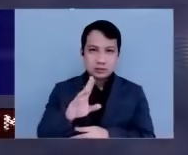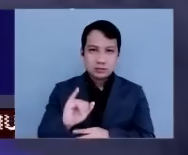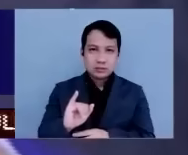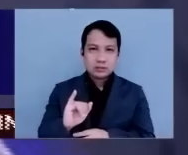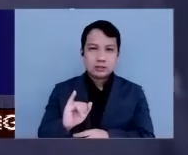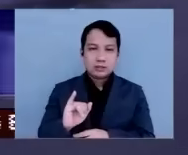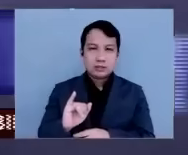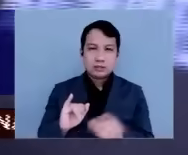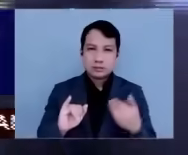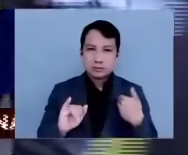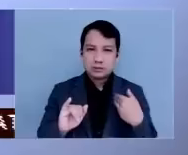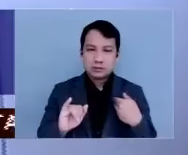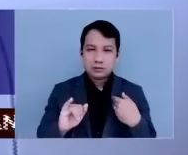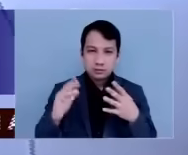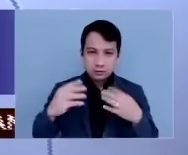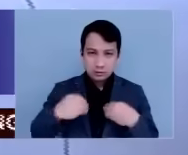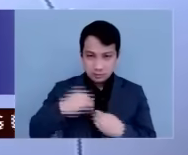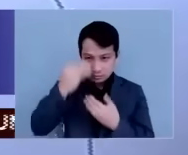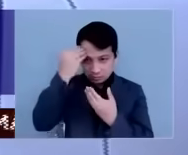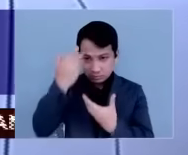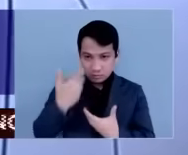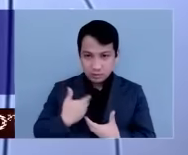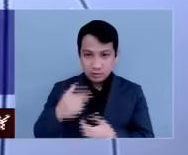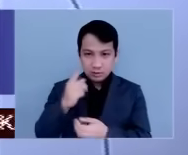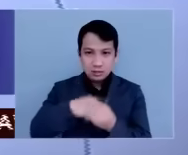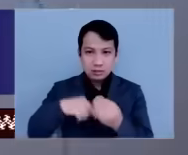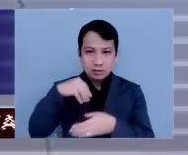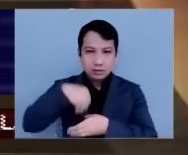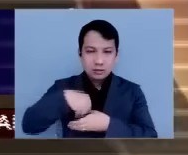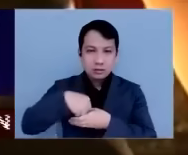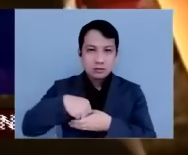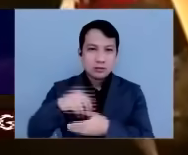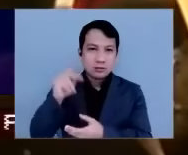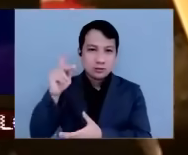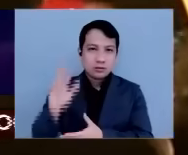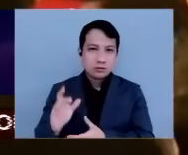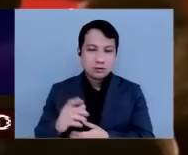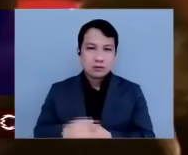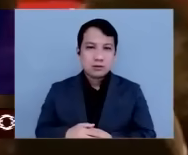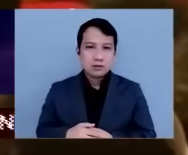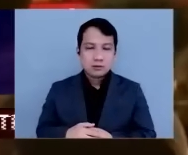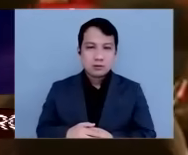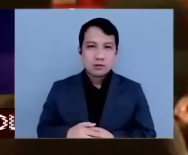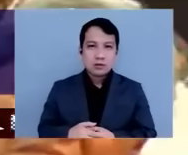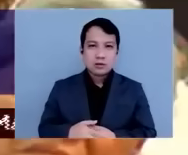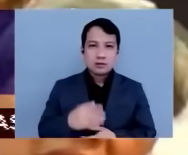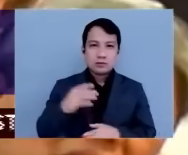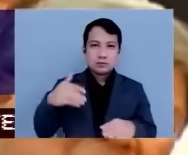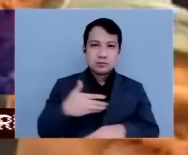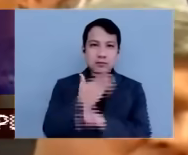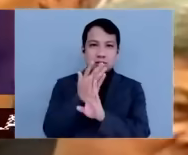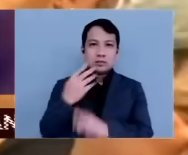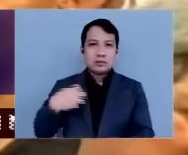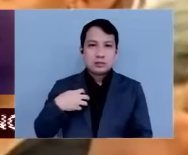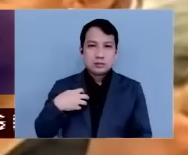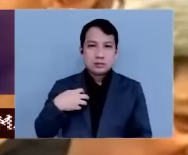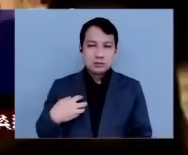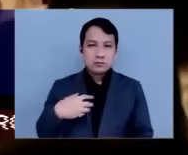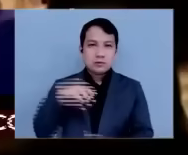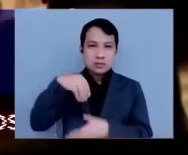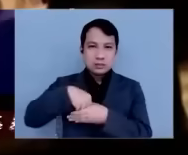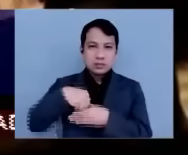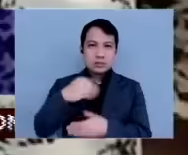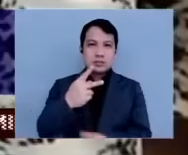sila nakatanggap ng impormasyon na nasa loob lang ang pastor. Una nang sinabi ng Davao Police na nasa loob lang ng